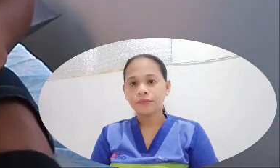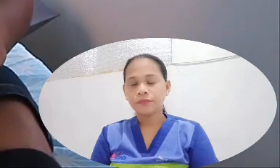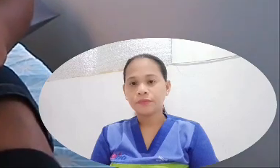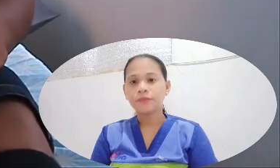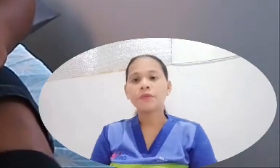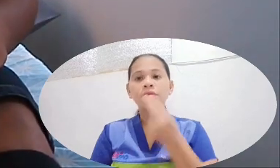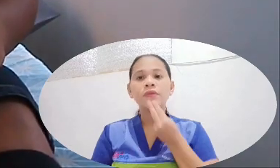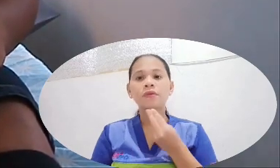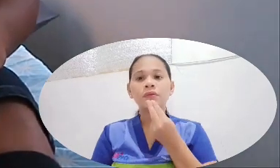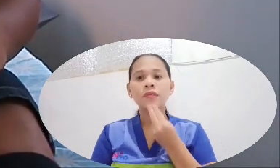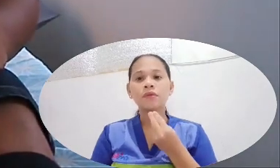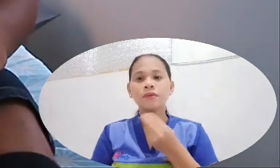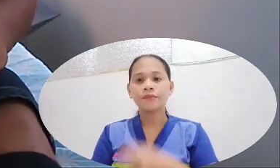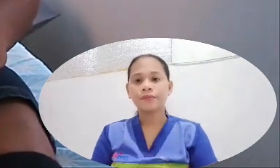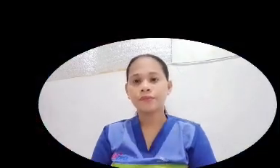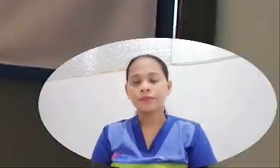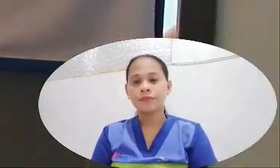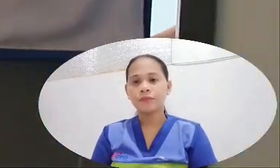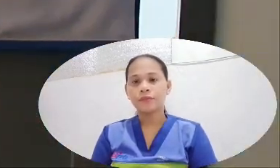Alternate net!